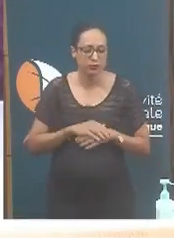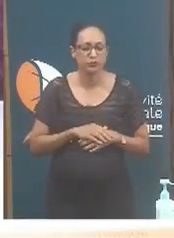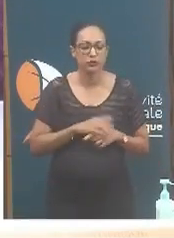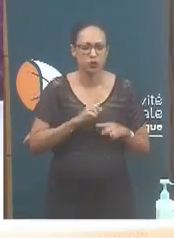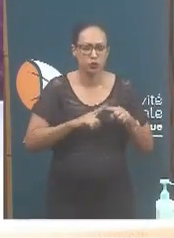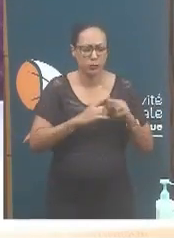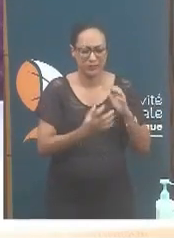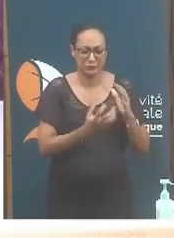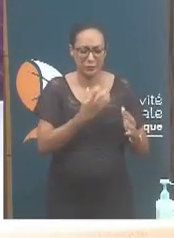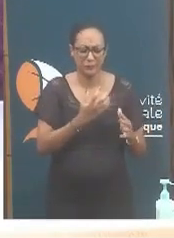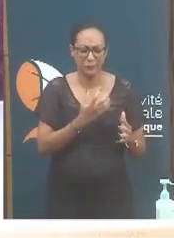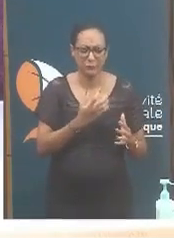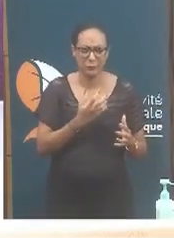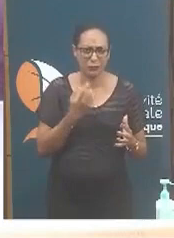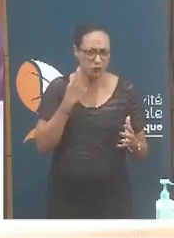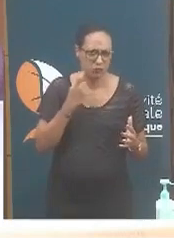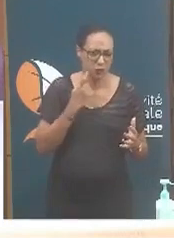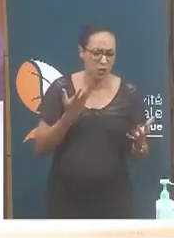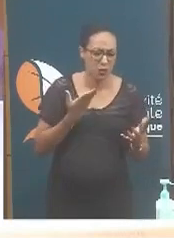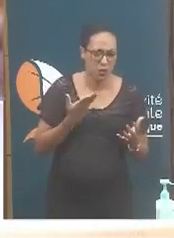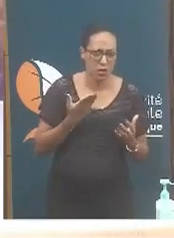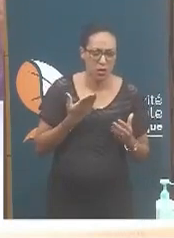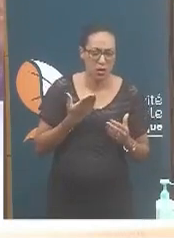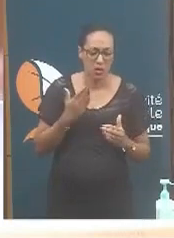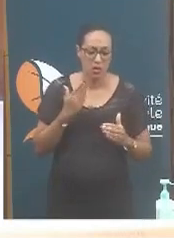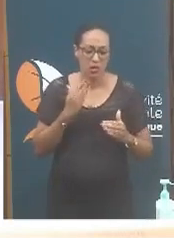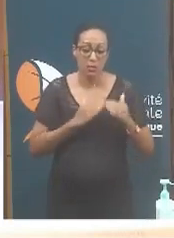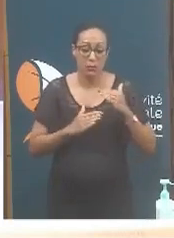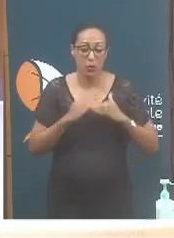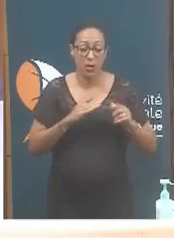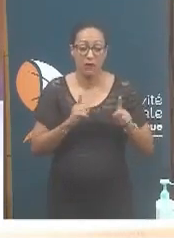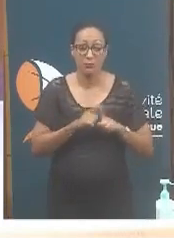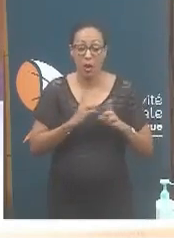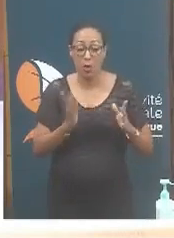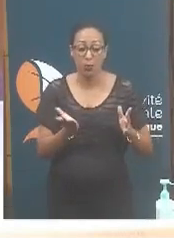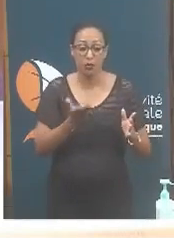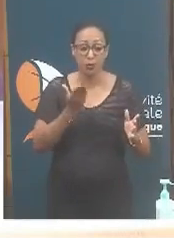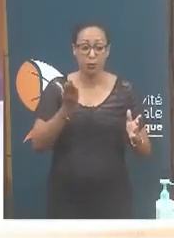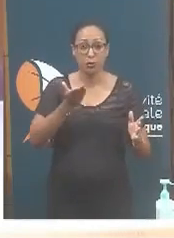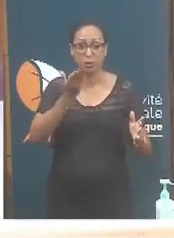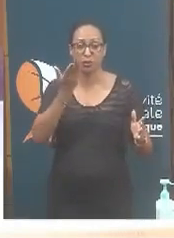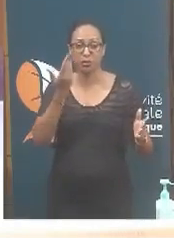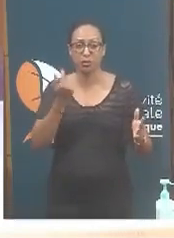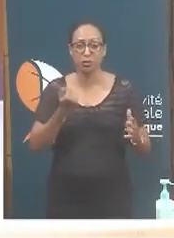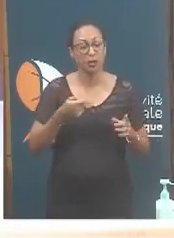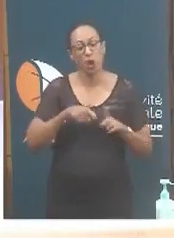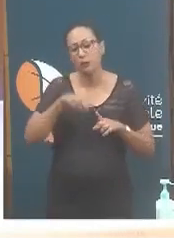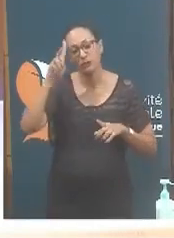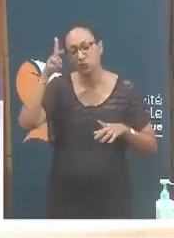frappe, c'est que c'est un programme pharaonique, comme d'habitude,